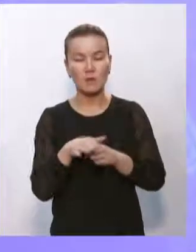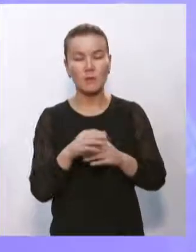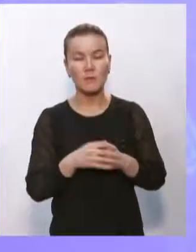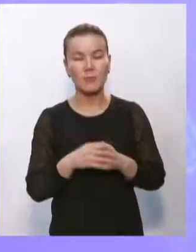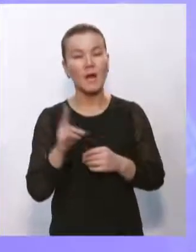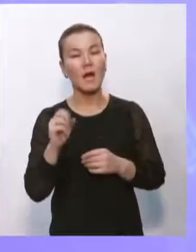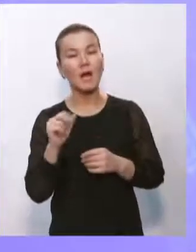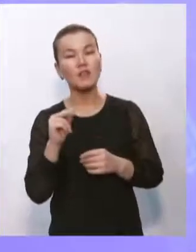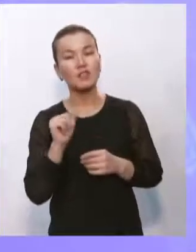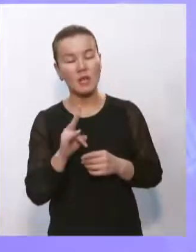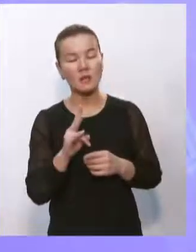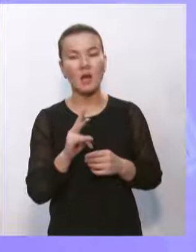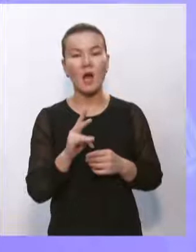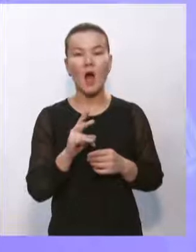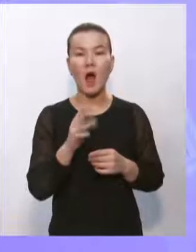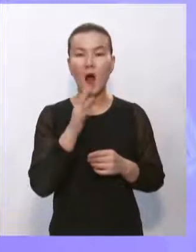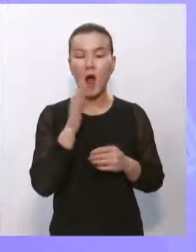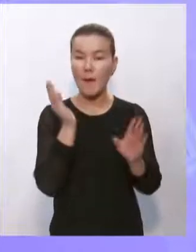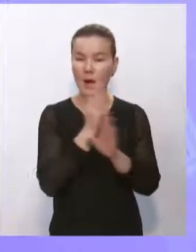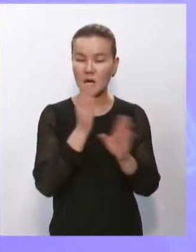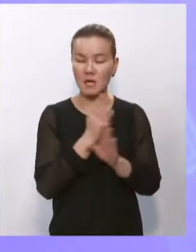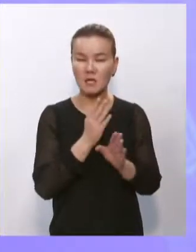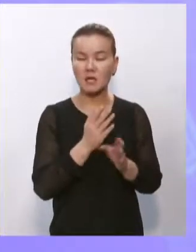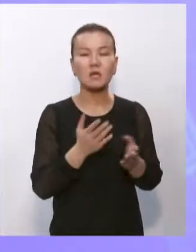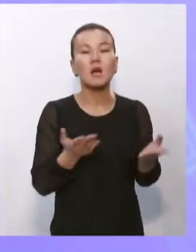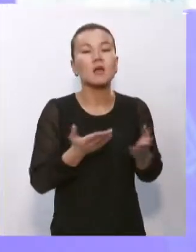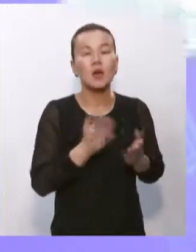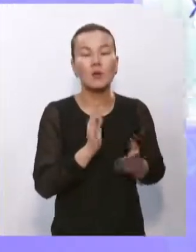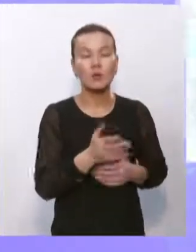Качан, аба ырайы кандай болот?